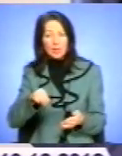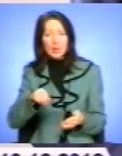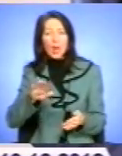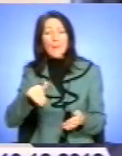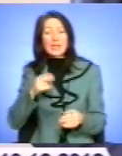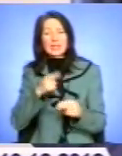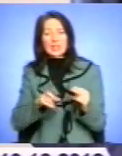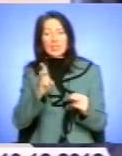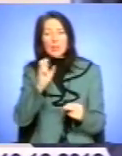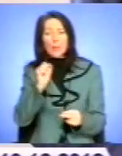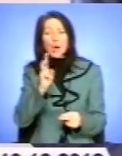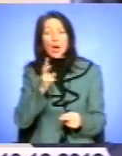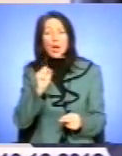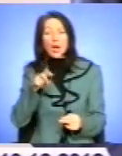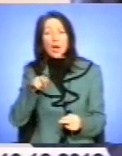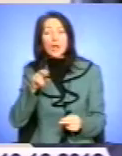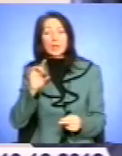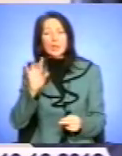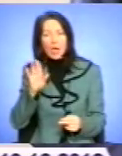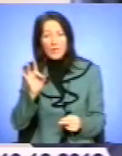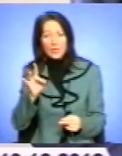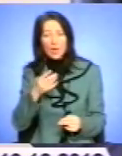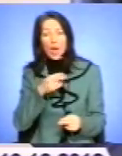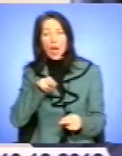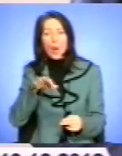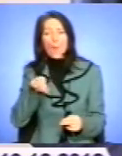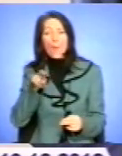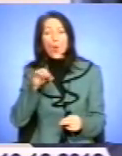бакалавра в Подільському університеті, студентам пропонується